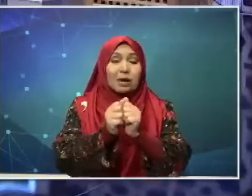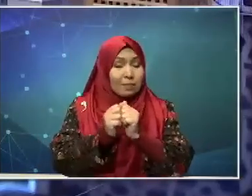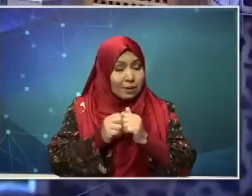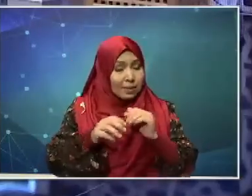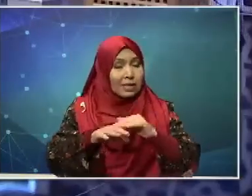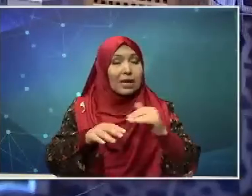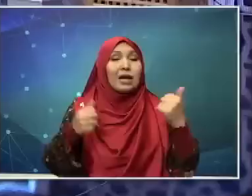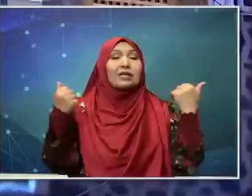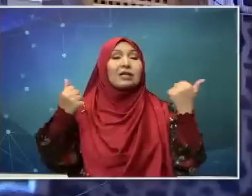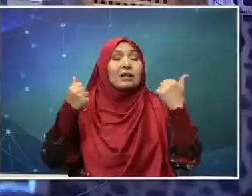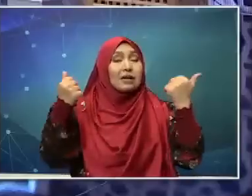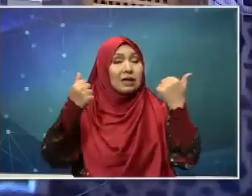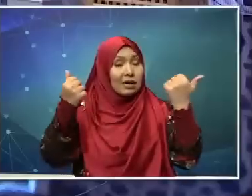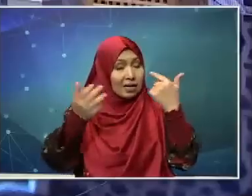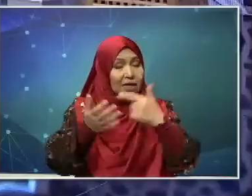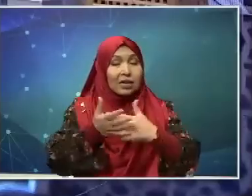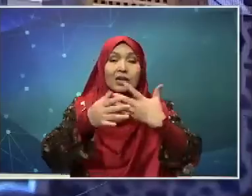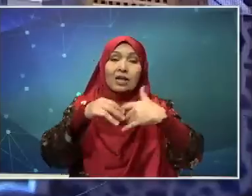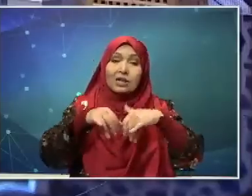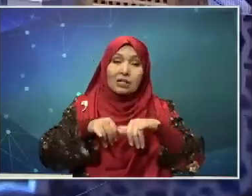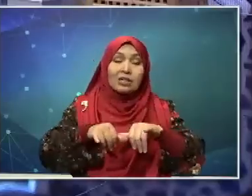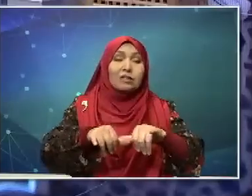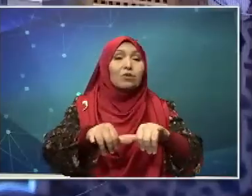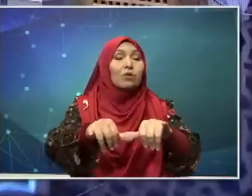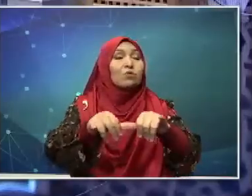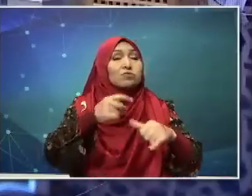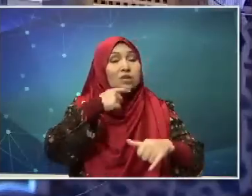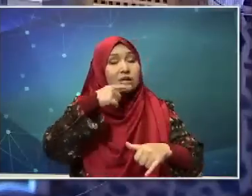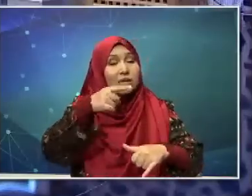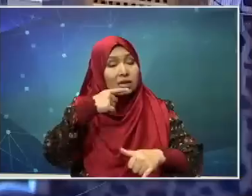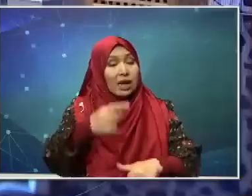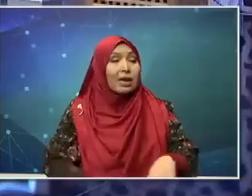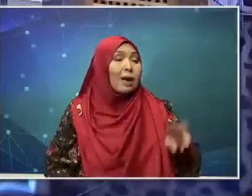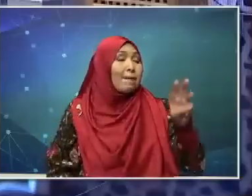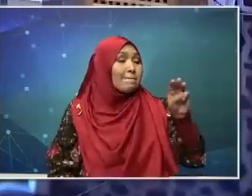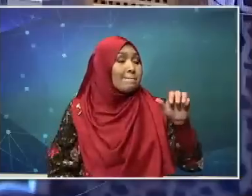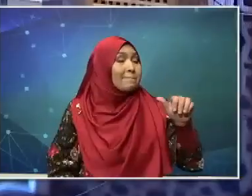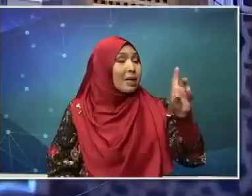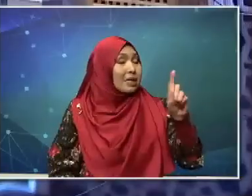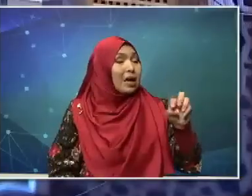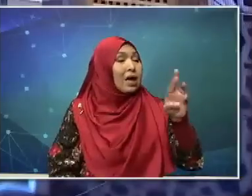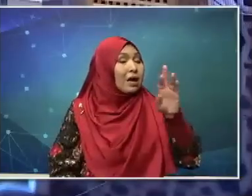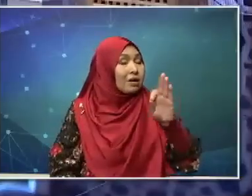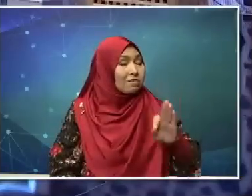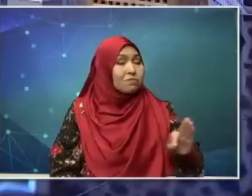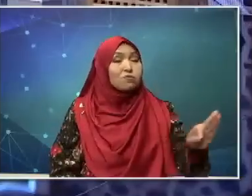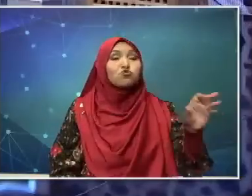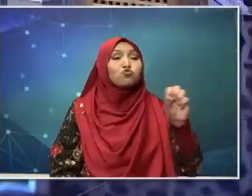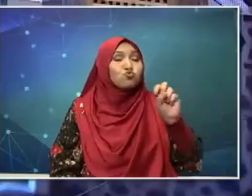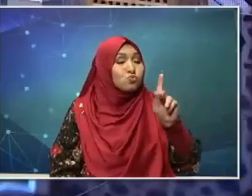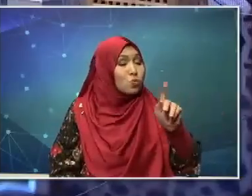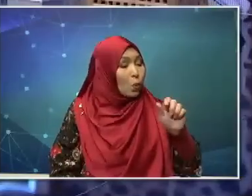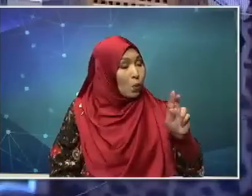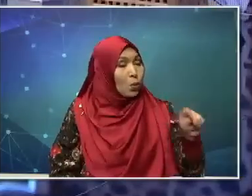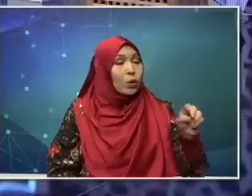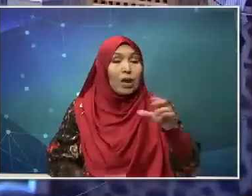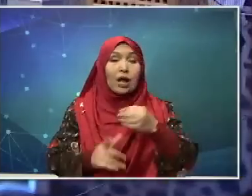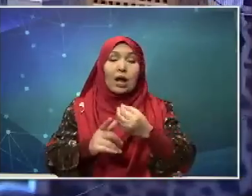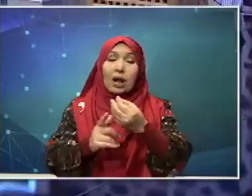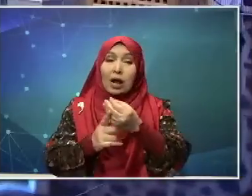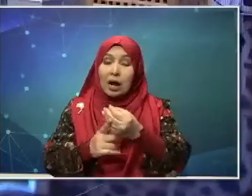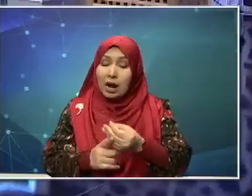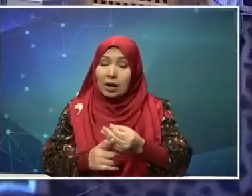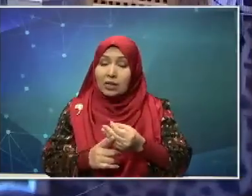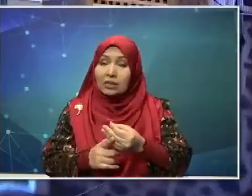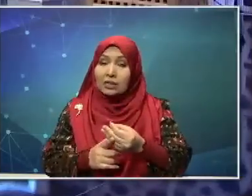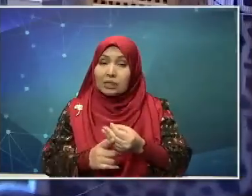kita ada gini dan teruskan natural katakan tadi kemarin syukur Bollywood 24 atau atau atau nah Buka